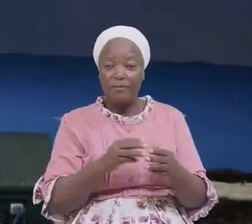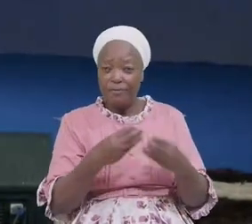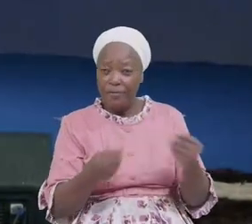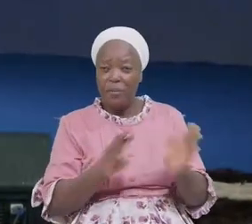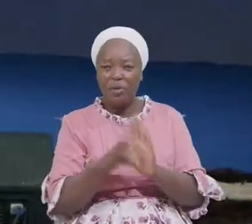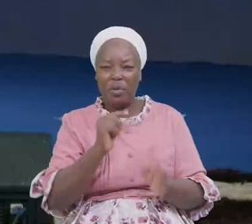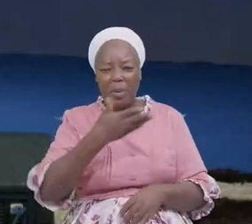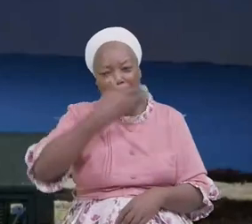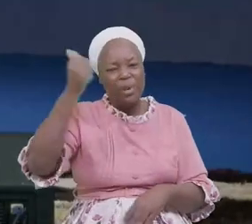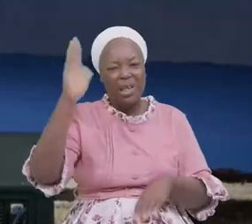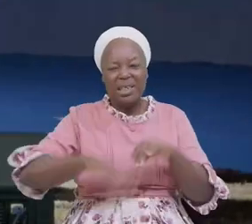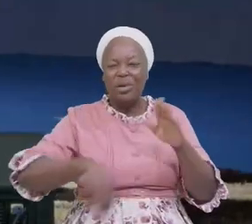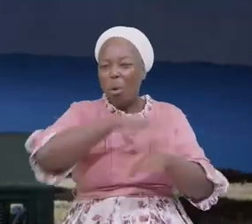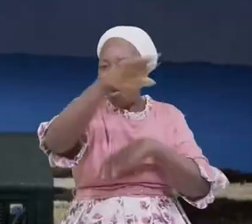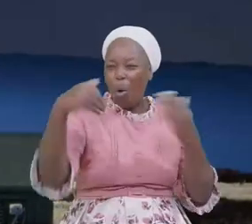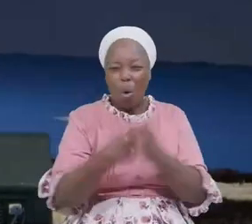Et